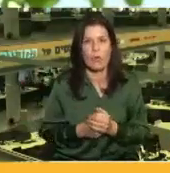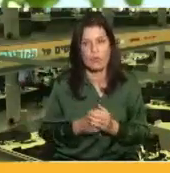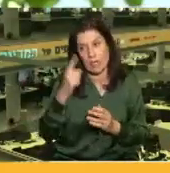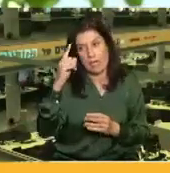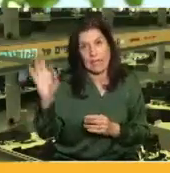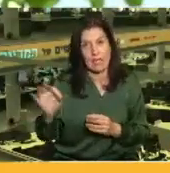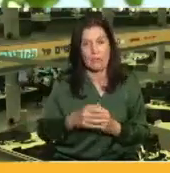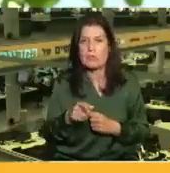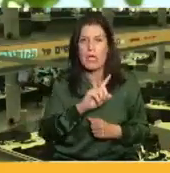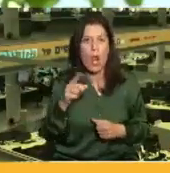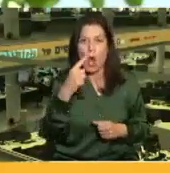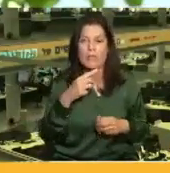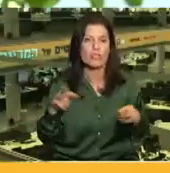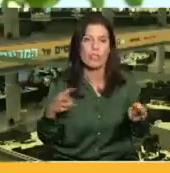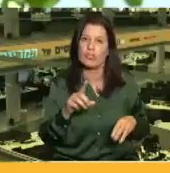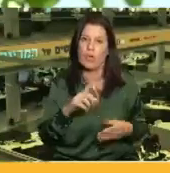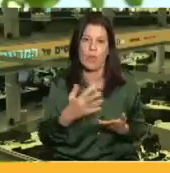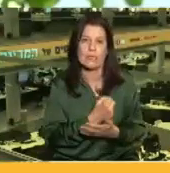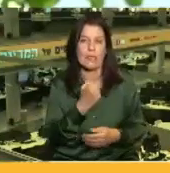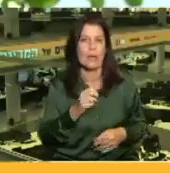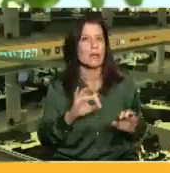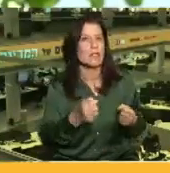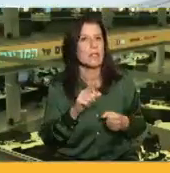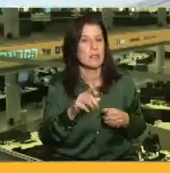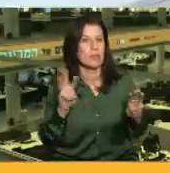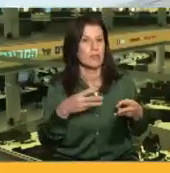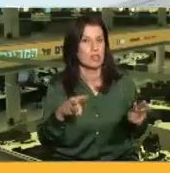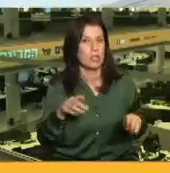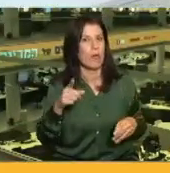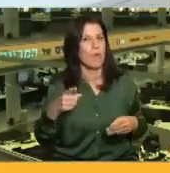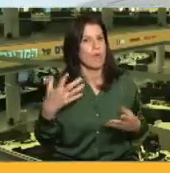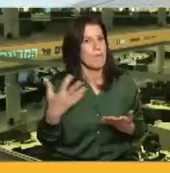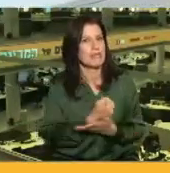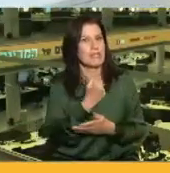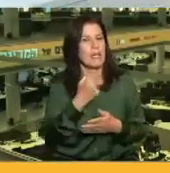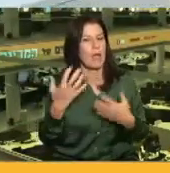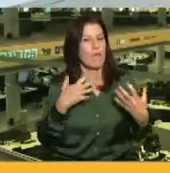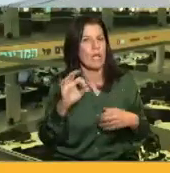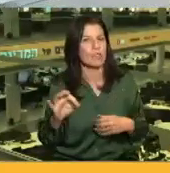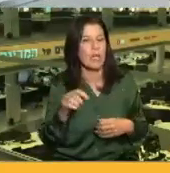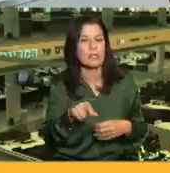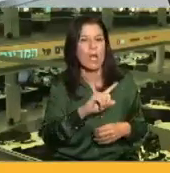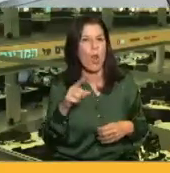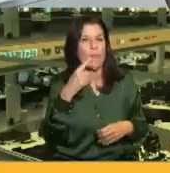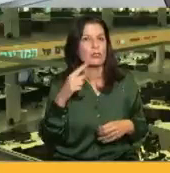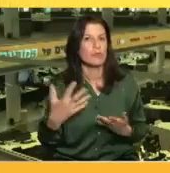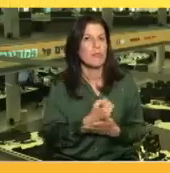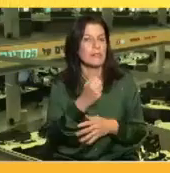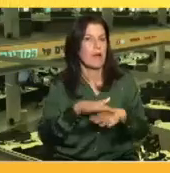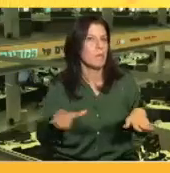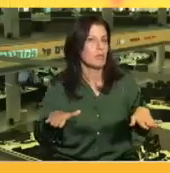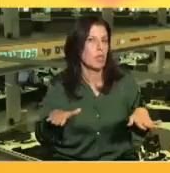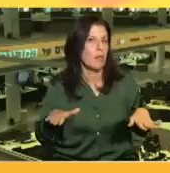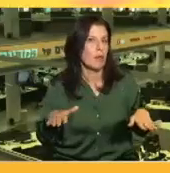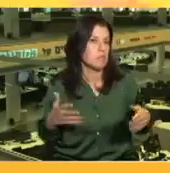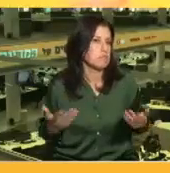זה לא אומר שהשיר לא הצליח. אני אבל שיר, יש לי שאלה עליך. אם שיר אולי בהופעה שלך, זה לא אומר שהוא הצליח בשטח. כאילו, אני אומרת את זה. את יודעת, כל מגיעים מההופעה של אומן, רוב